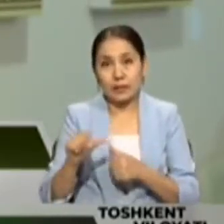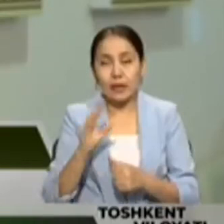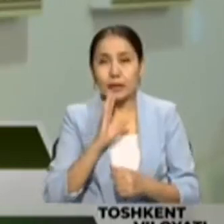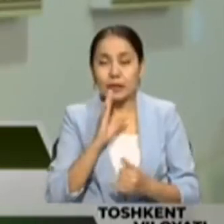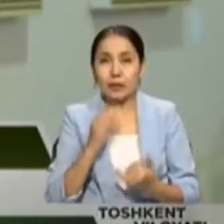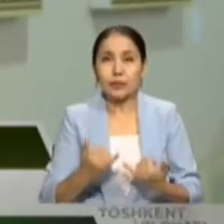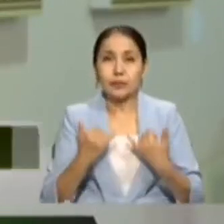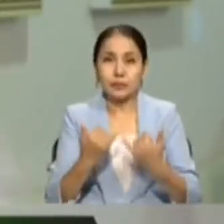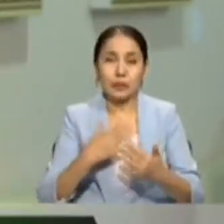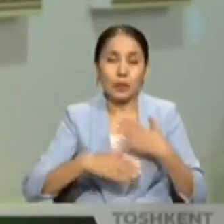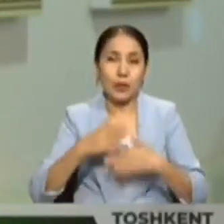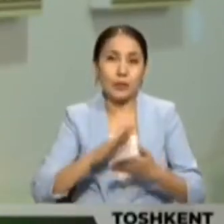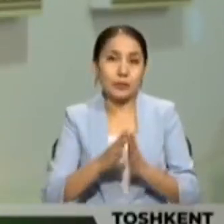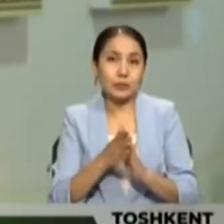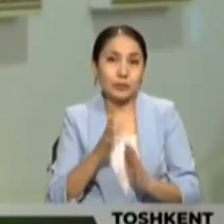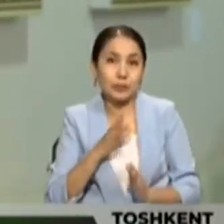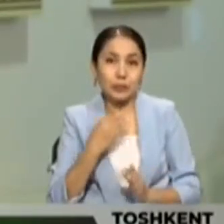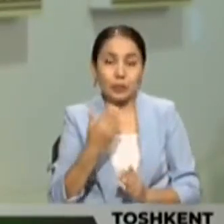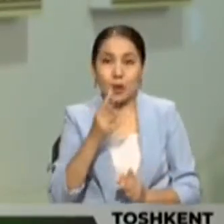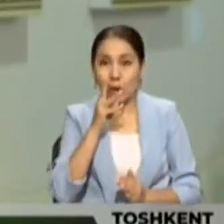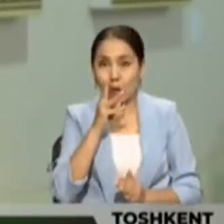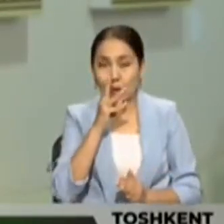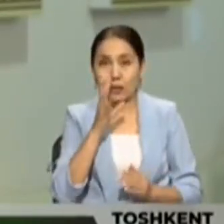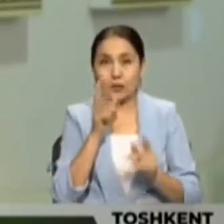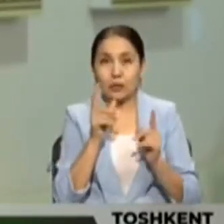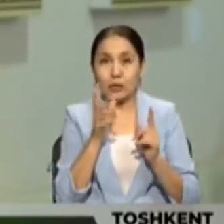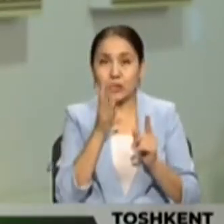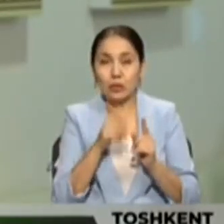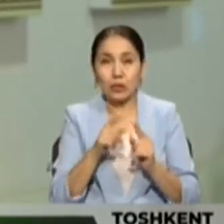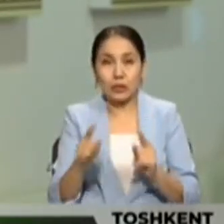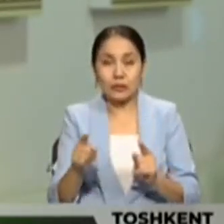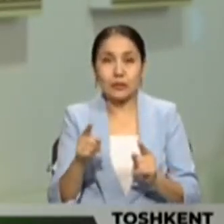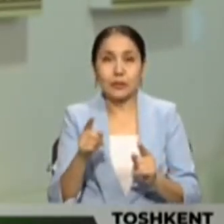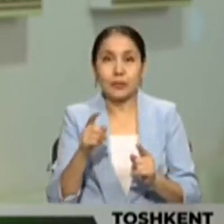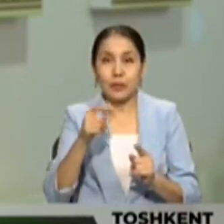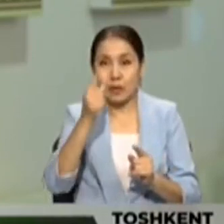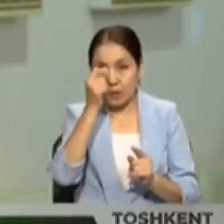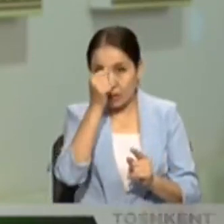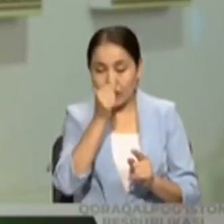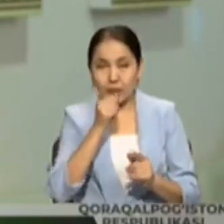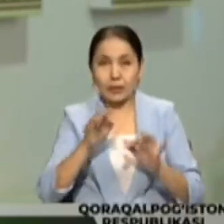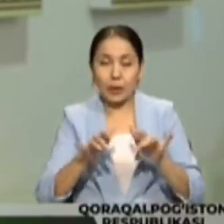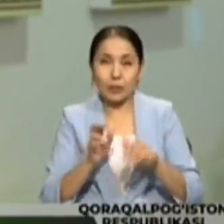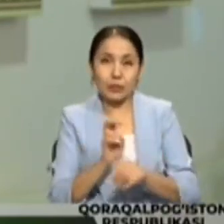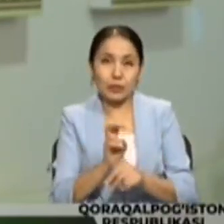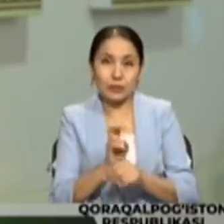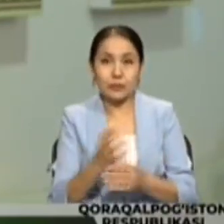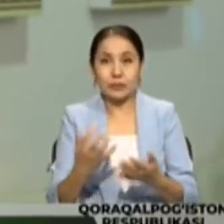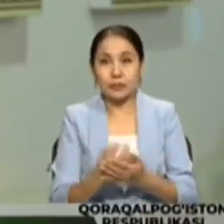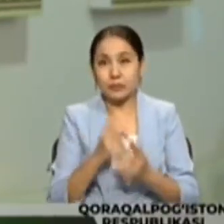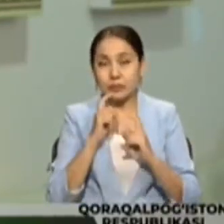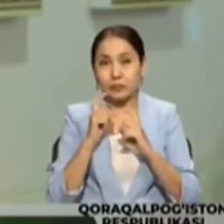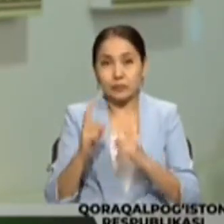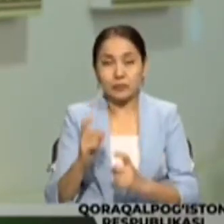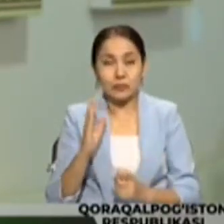qizlarimiz uchun juda ham quvonarli hol bo'ldi. Mana shu oylik doirasida qizlar yoshlarimizga IT va media yo'nalishida bir yutuq sovg'a bo'ldi desam